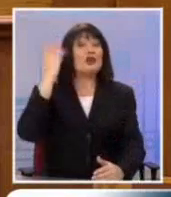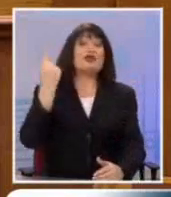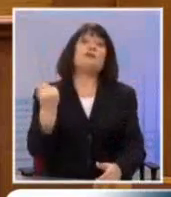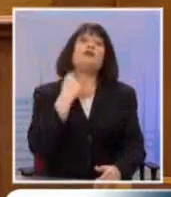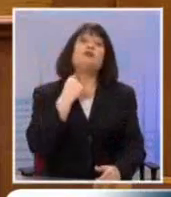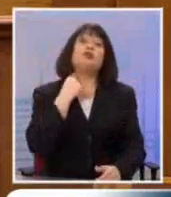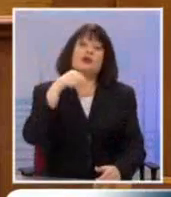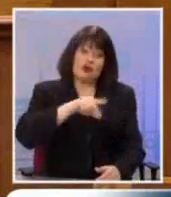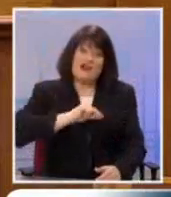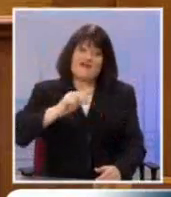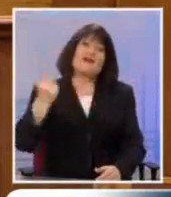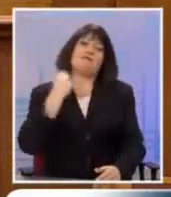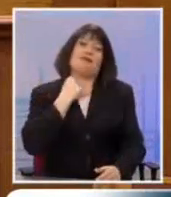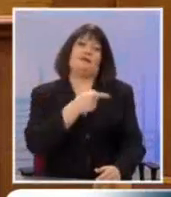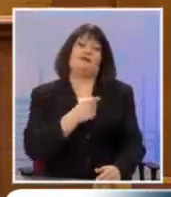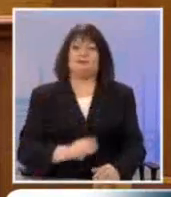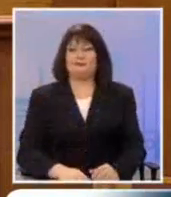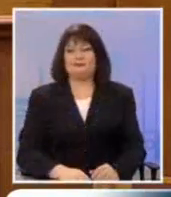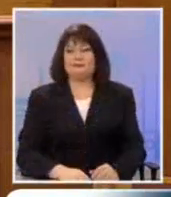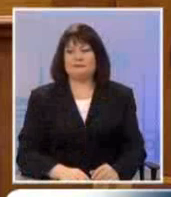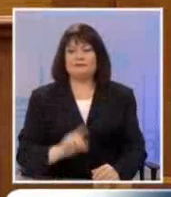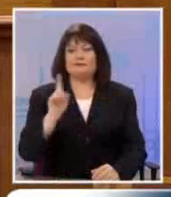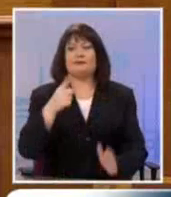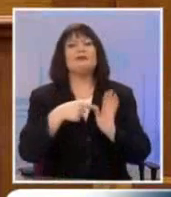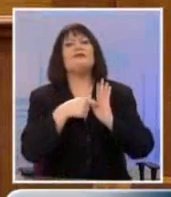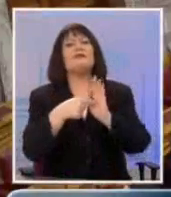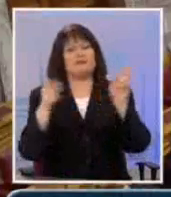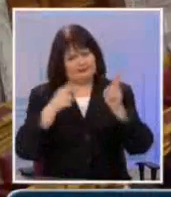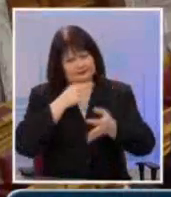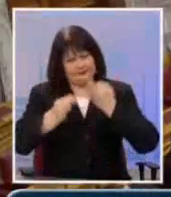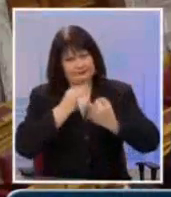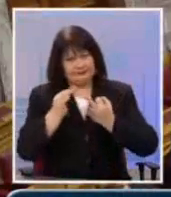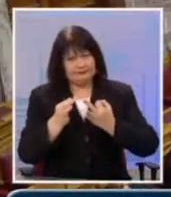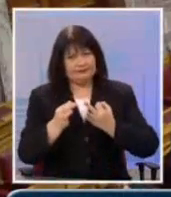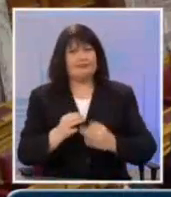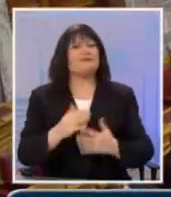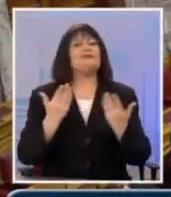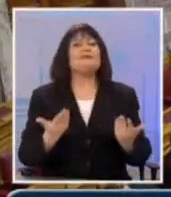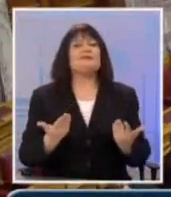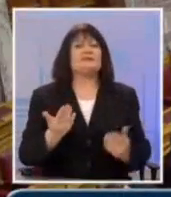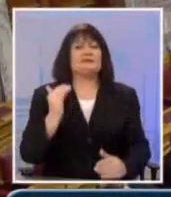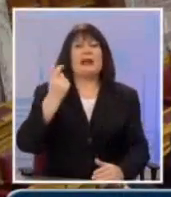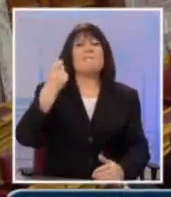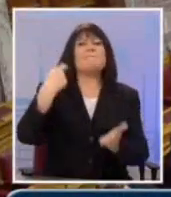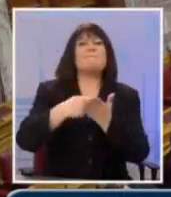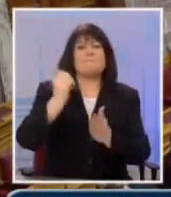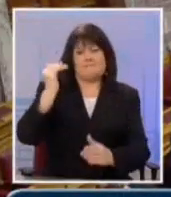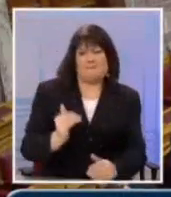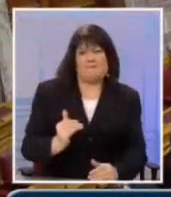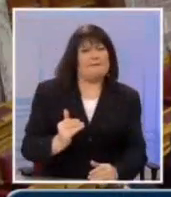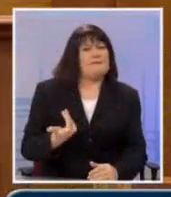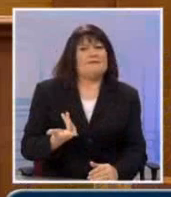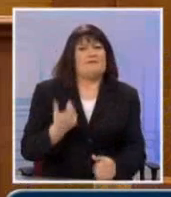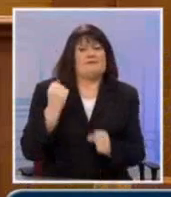και αποτυχαίνεται και τώρα. Δεν θα σας αναδείξω μόνο επιγραμματικά πως οι πιο χαμηλοί μισθοί δεν δουλεύουν